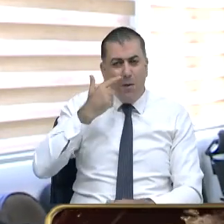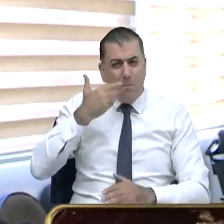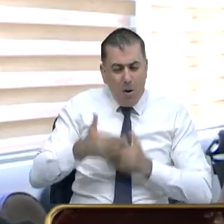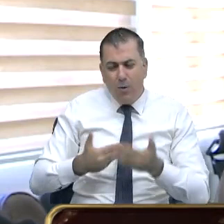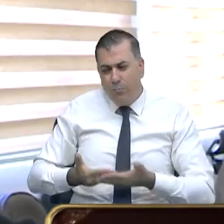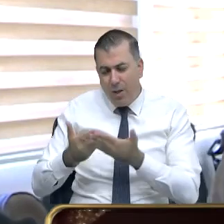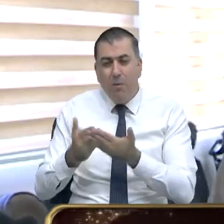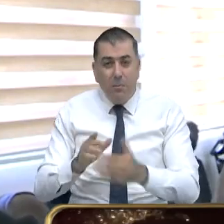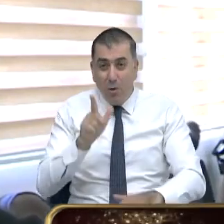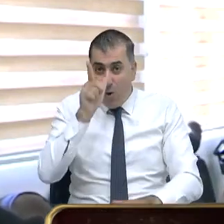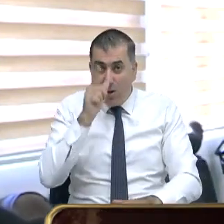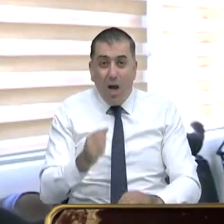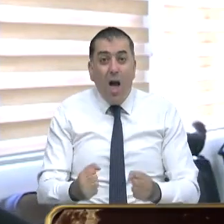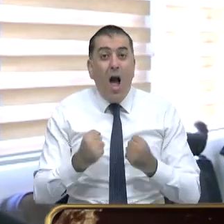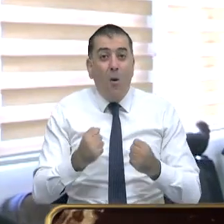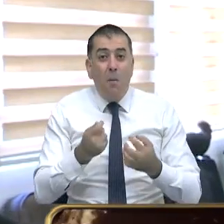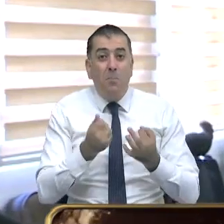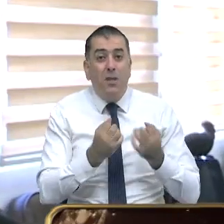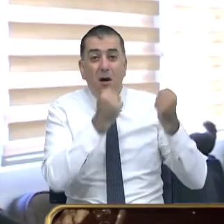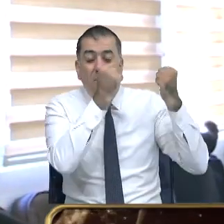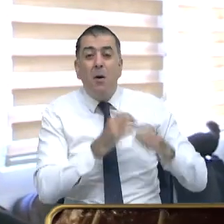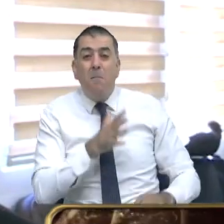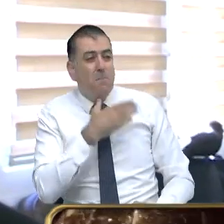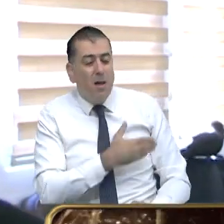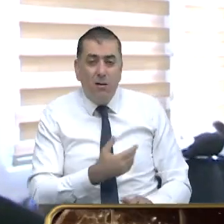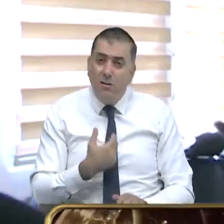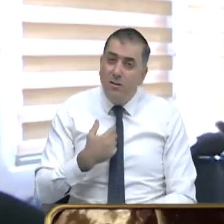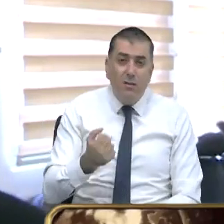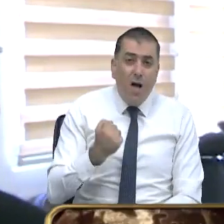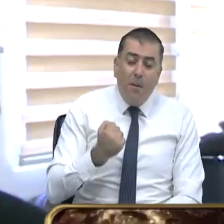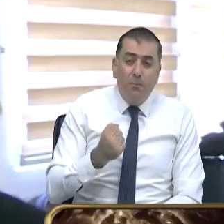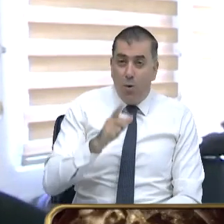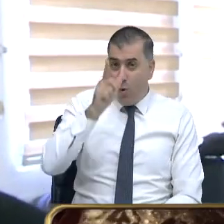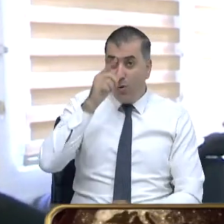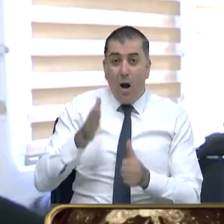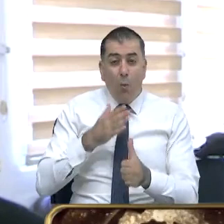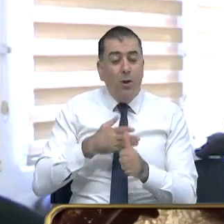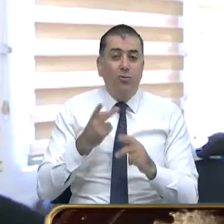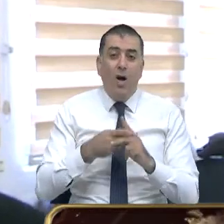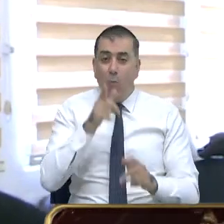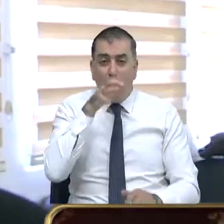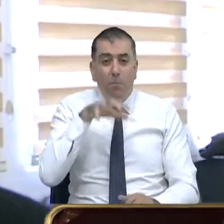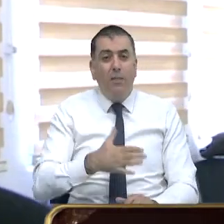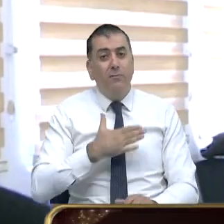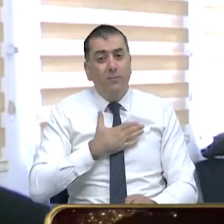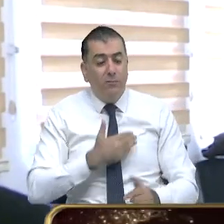قدرات الاردن ليست بالقدر الكافي للصرف على اللاجئين اولويه الاردن هي مواطنيها